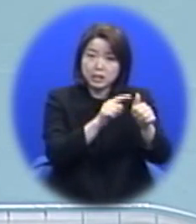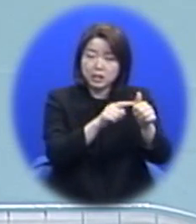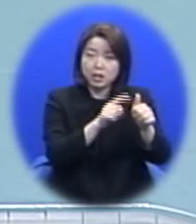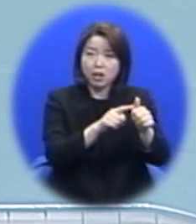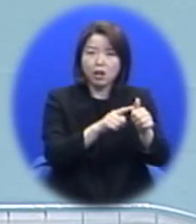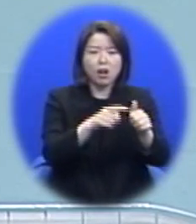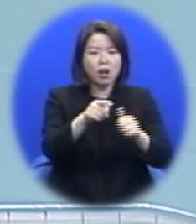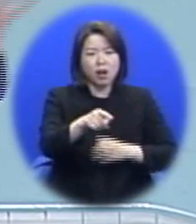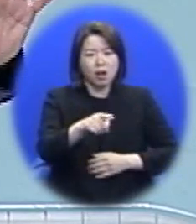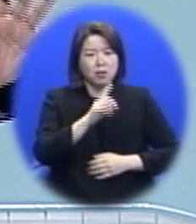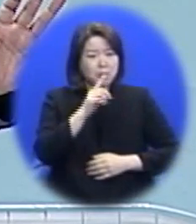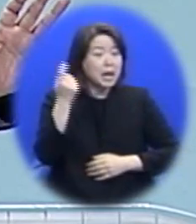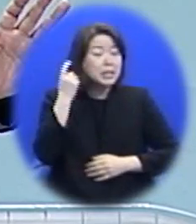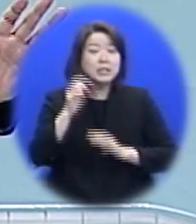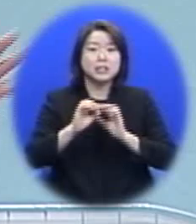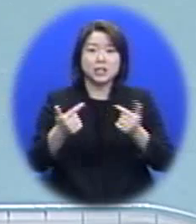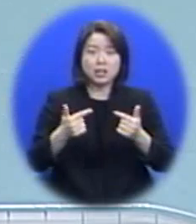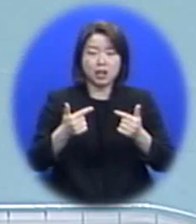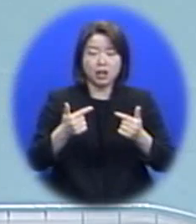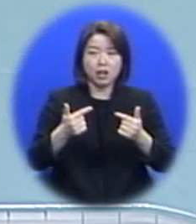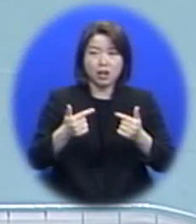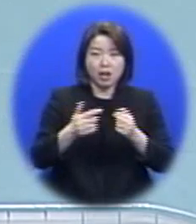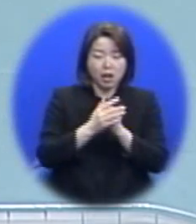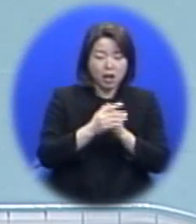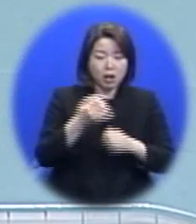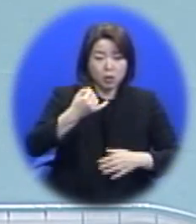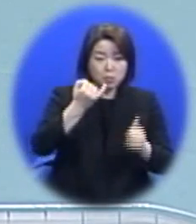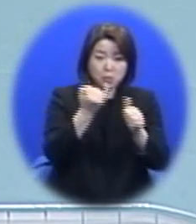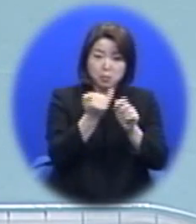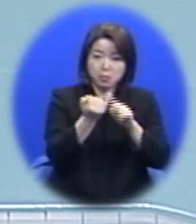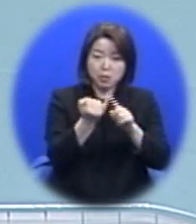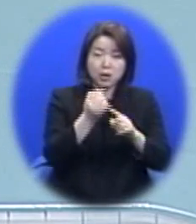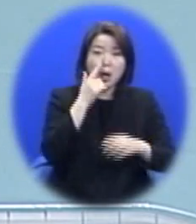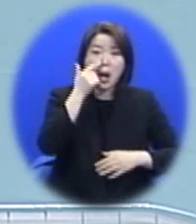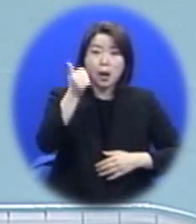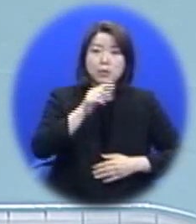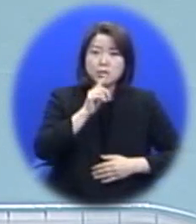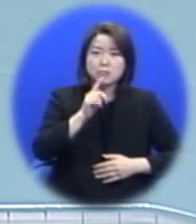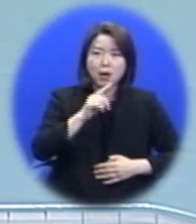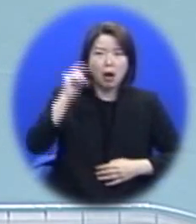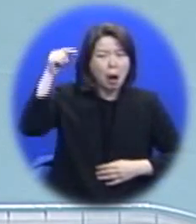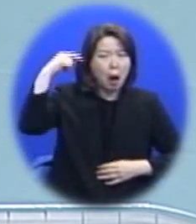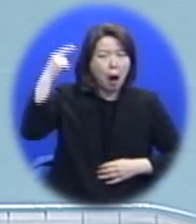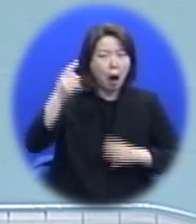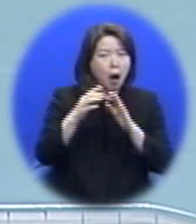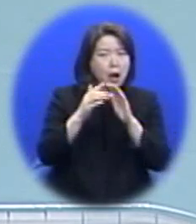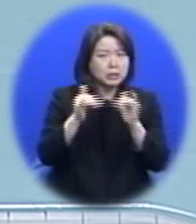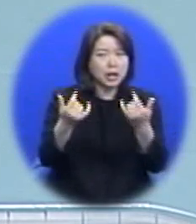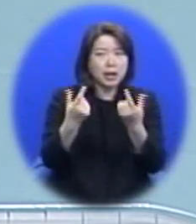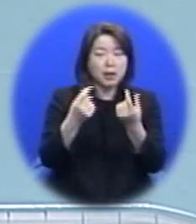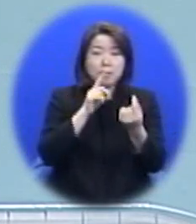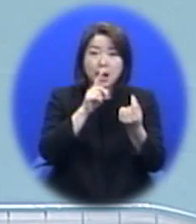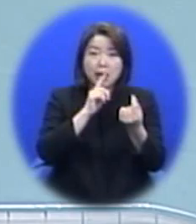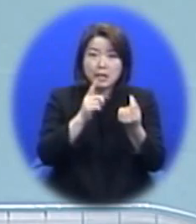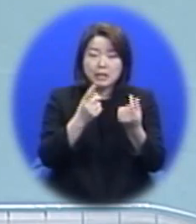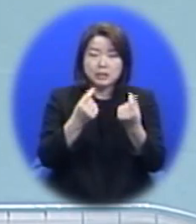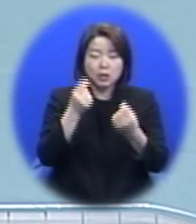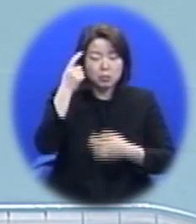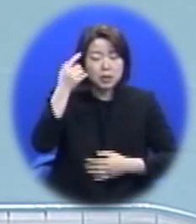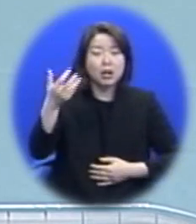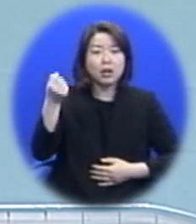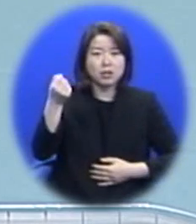농담으로 여기고 정신 나간 사람처럼 취급을 하는 겁니다. 아무리 해도 사위는 같이 갈 수가 없을 것